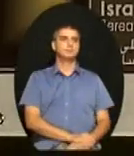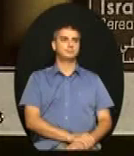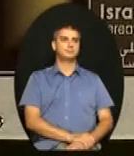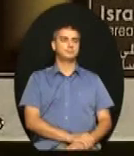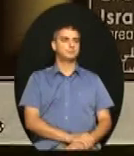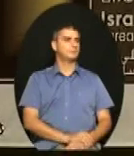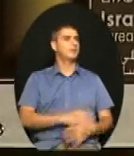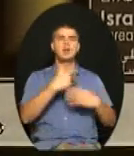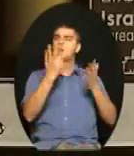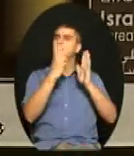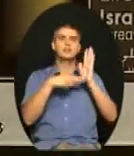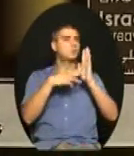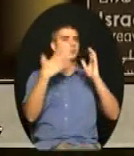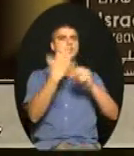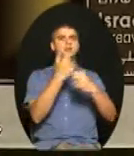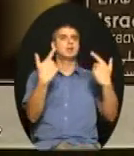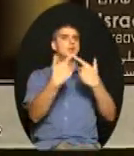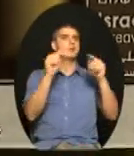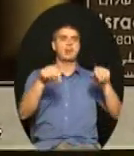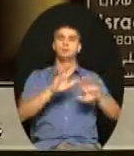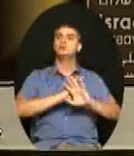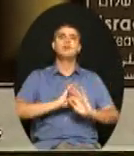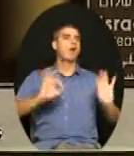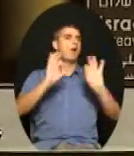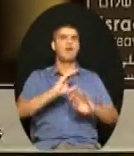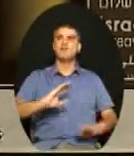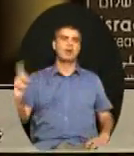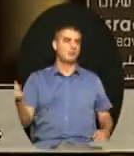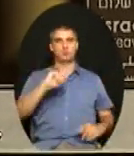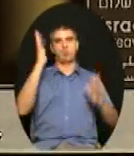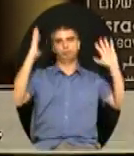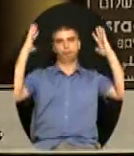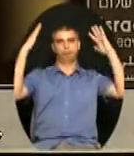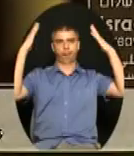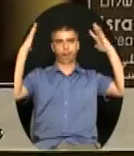אין תמונות ניצחון במלחמה הזאת של אף צד.